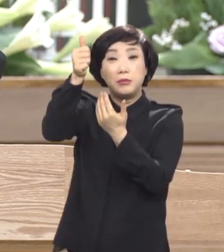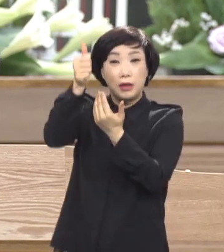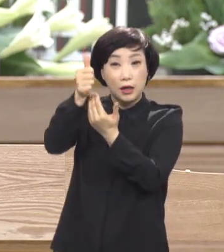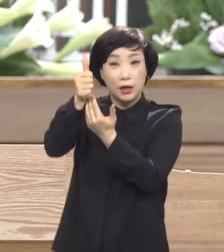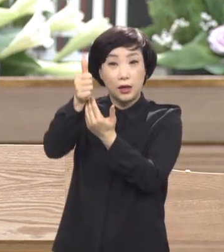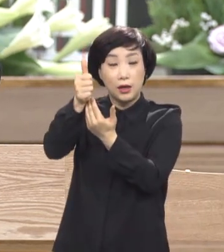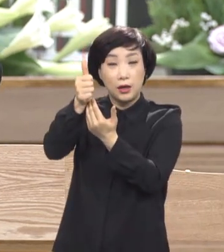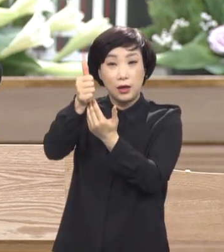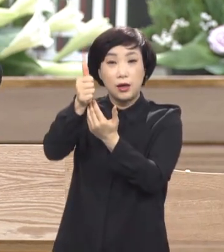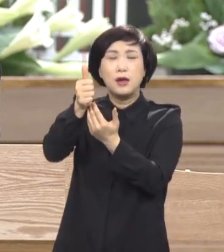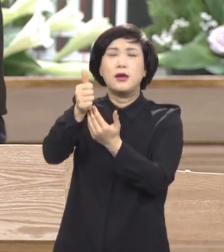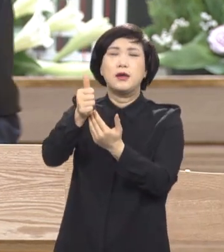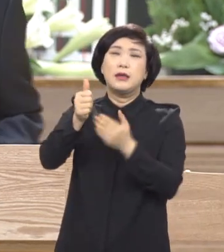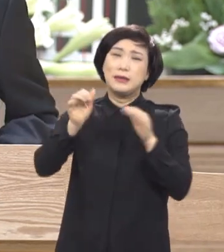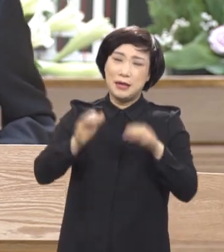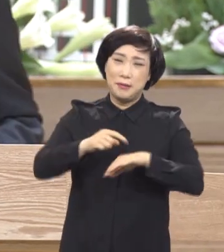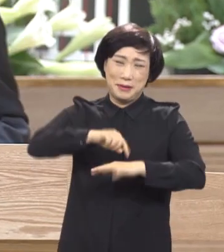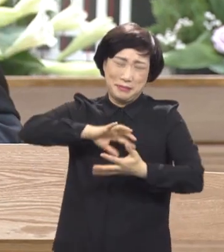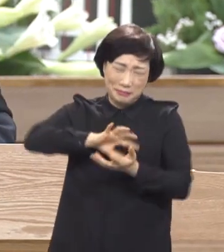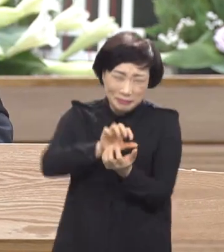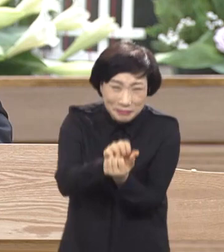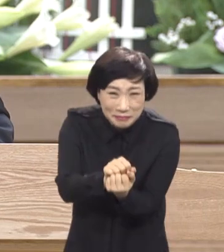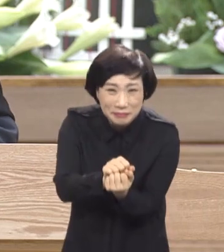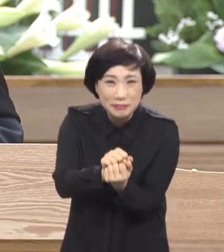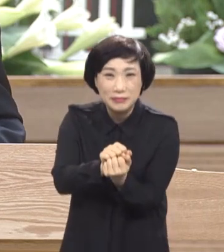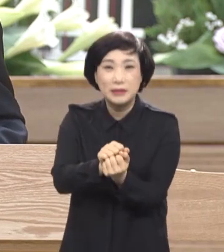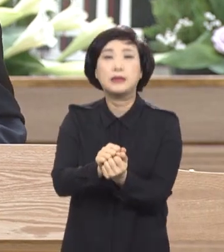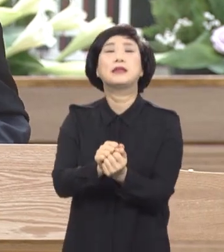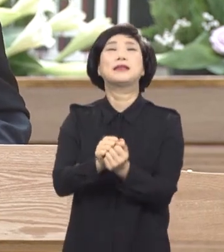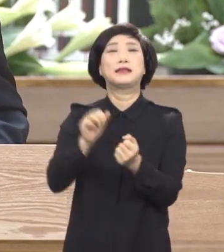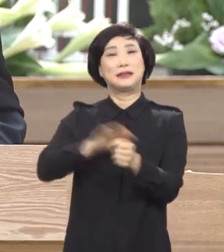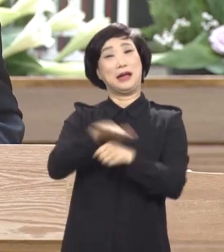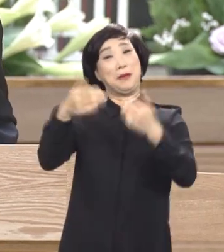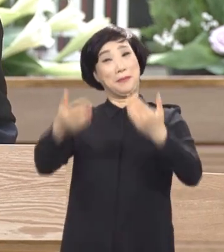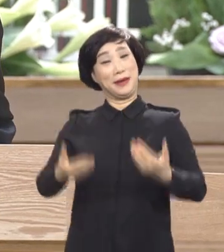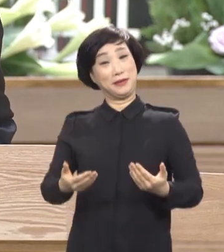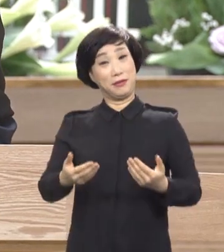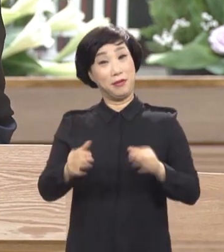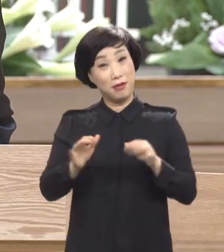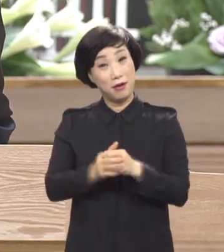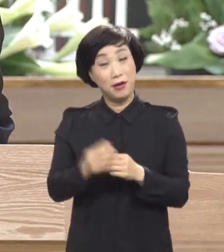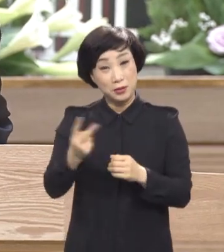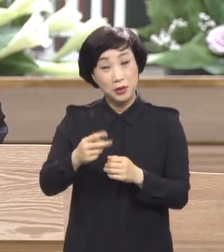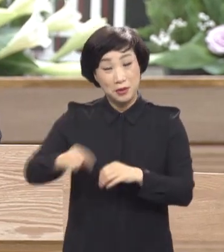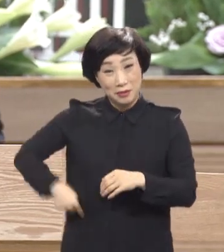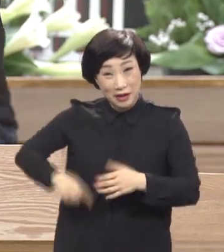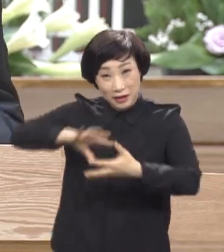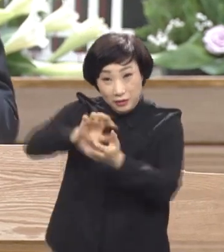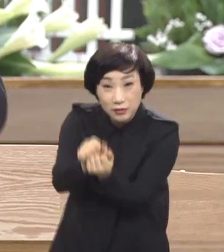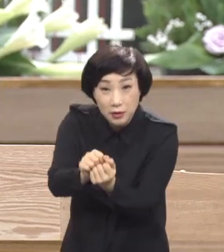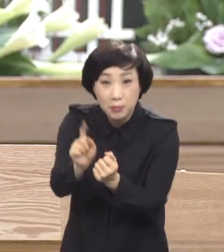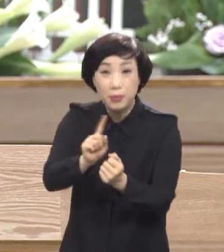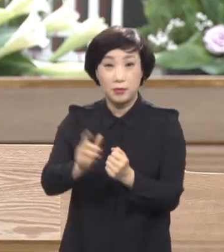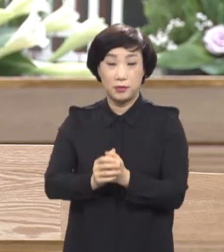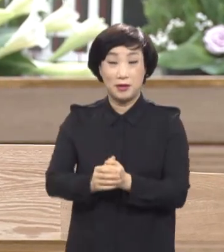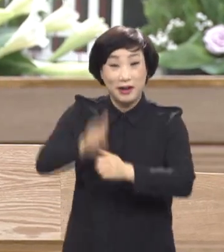천심천력을 다해서 받은 사랑 천심천력을 다해서